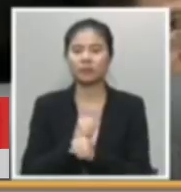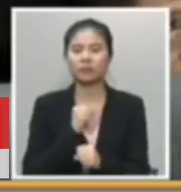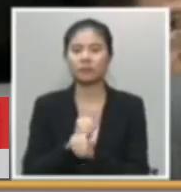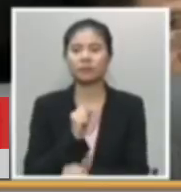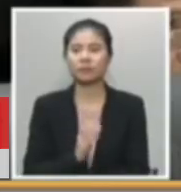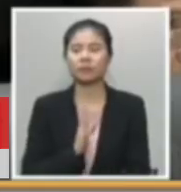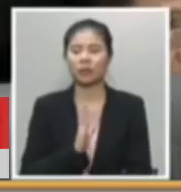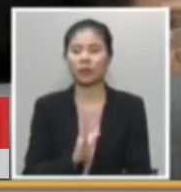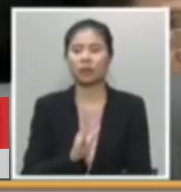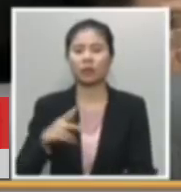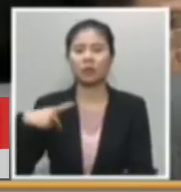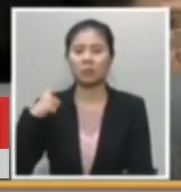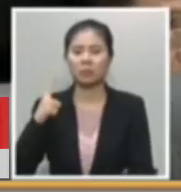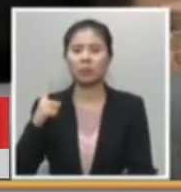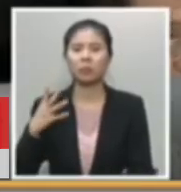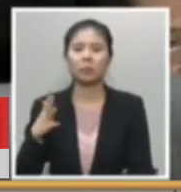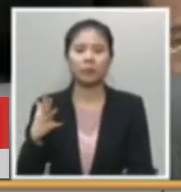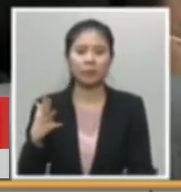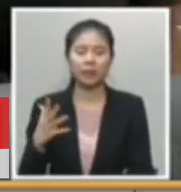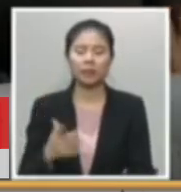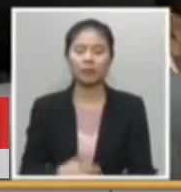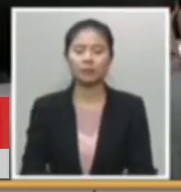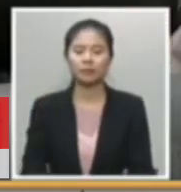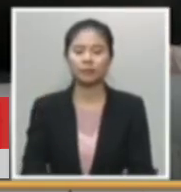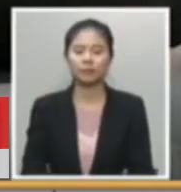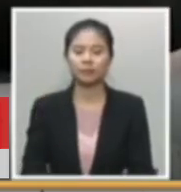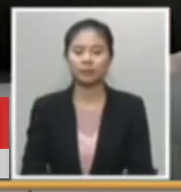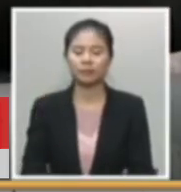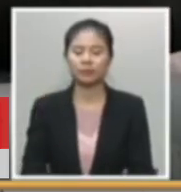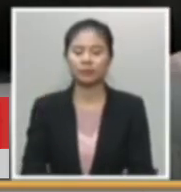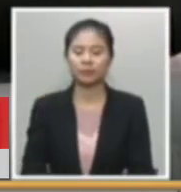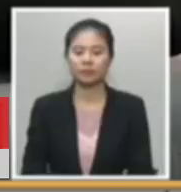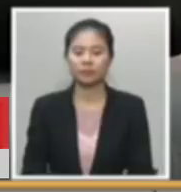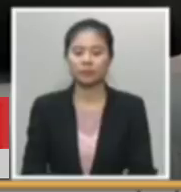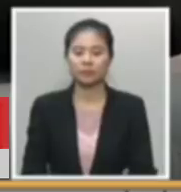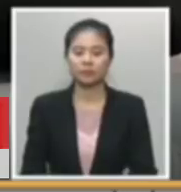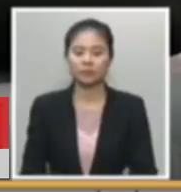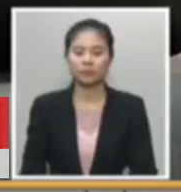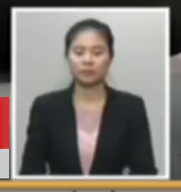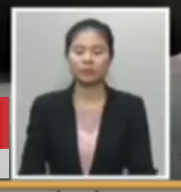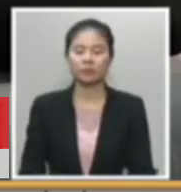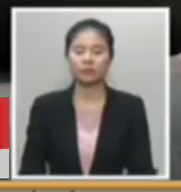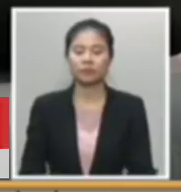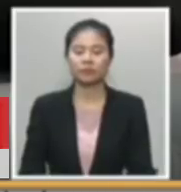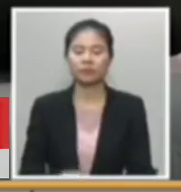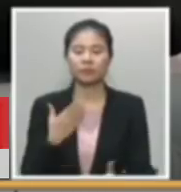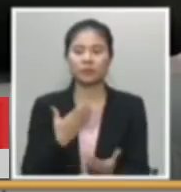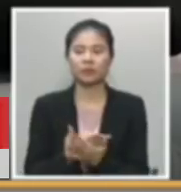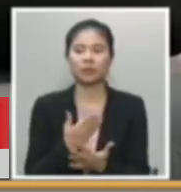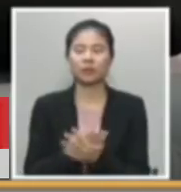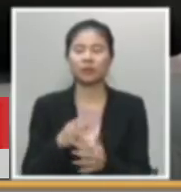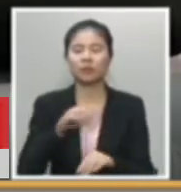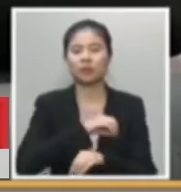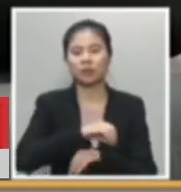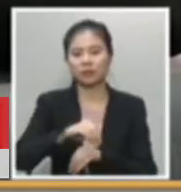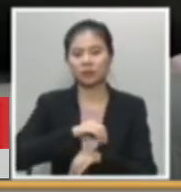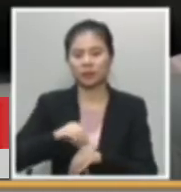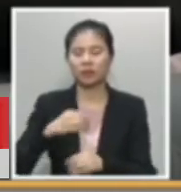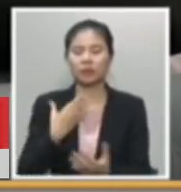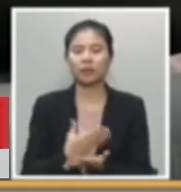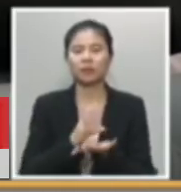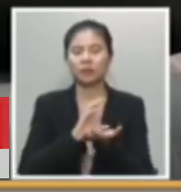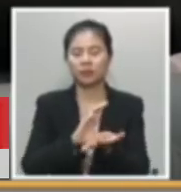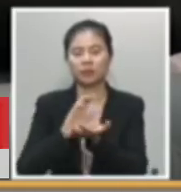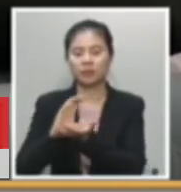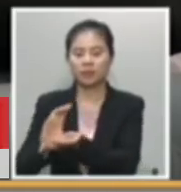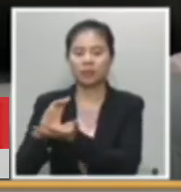โยชน์สูงสุดแทบไม่เจอครับแทบไม่เจอการกระจายเม็ดเงินเข้าสู่ภาคต่างๆเป็นลักษณะการ